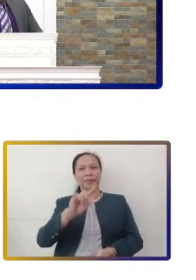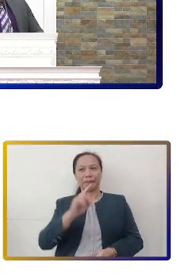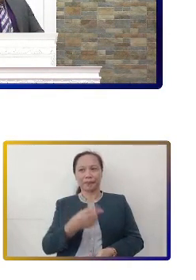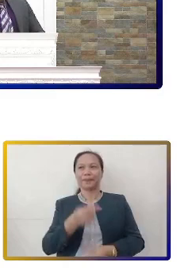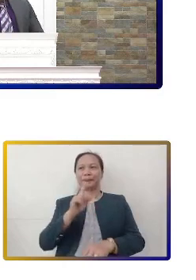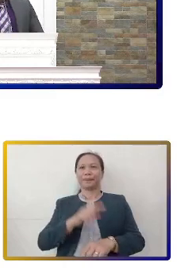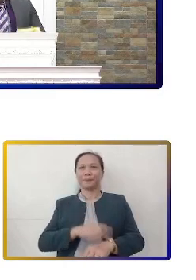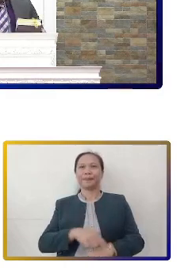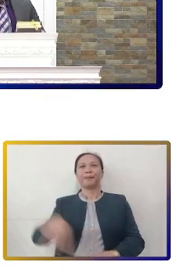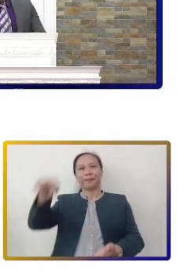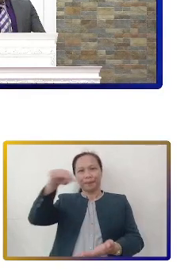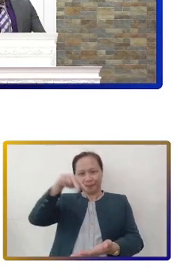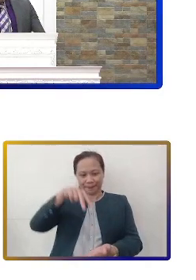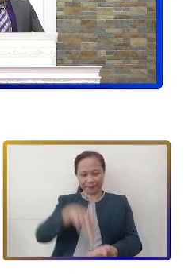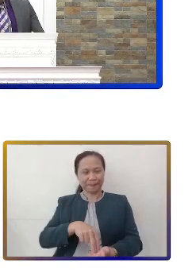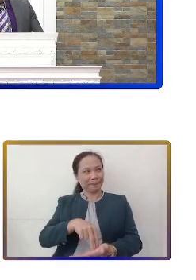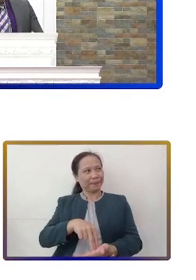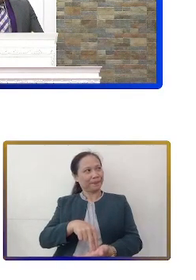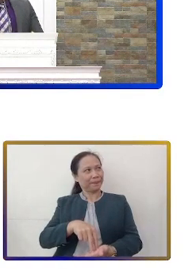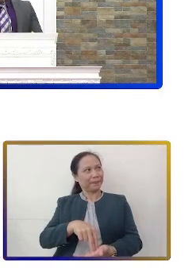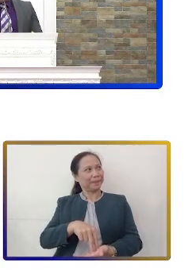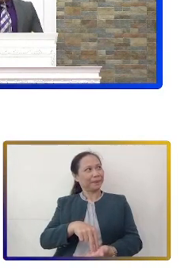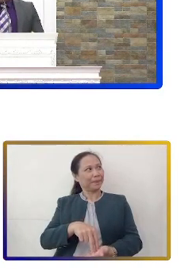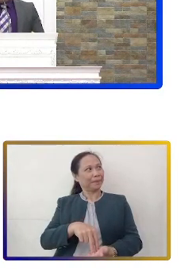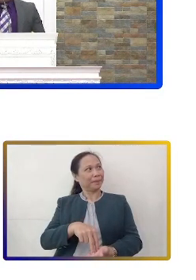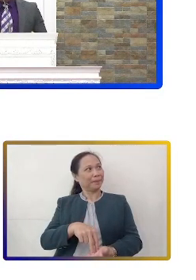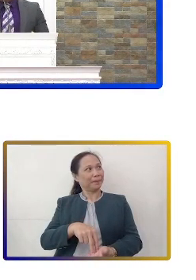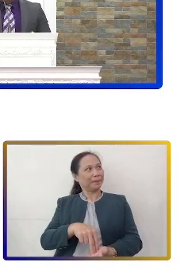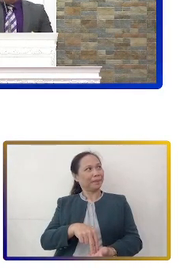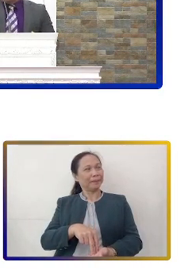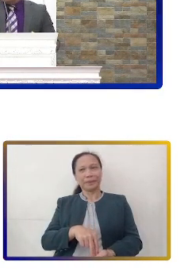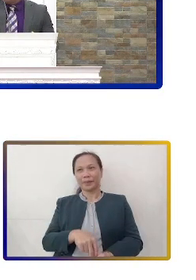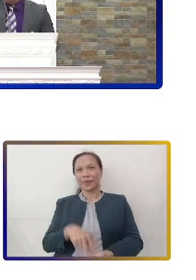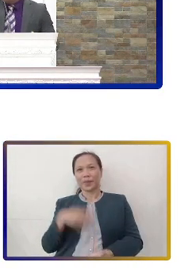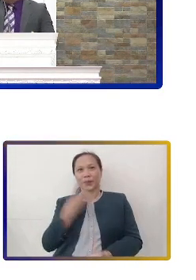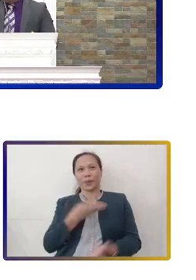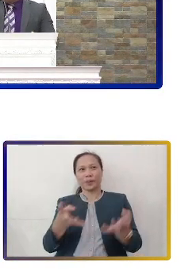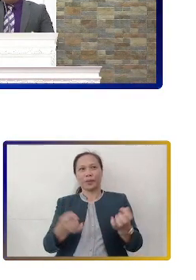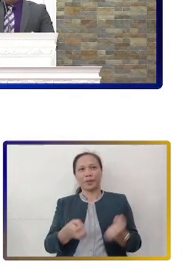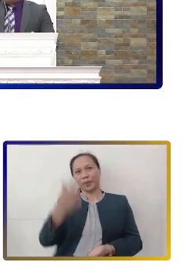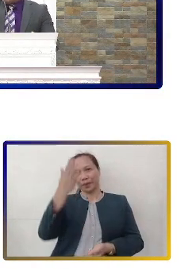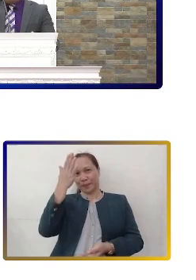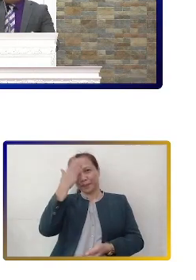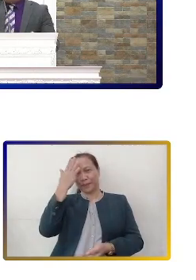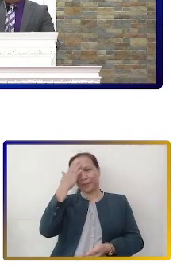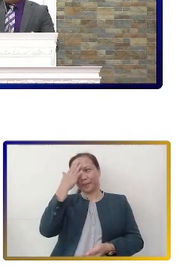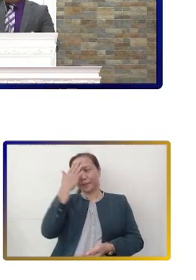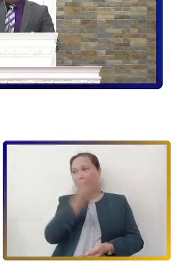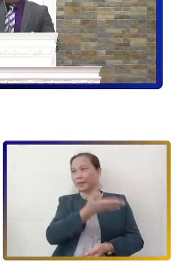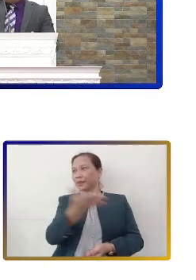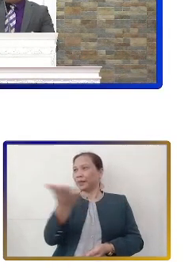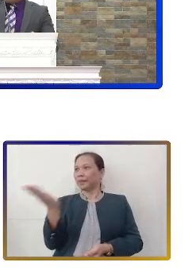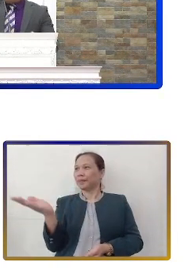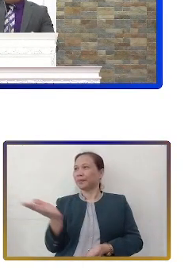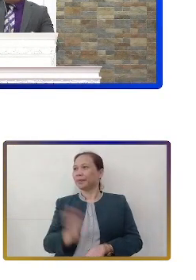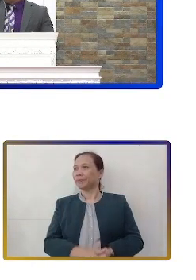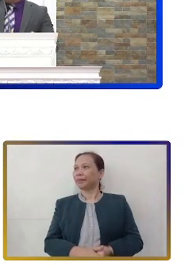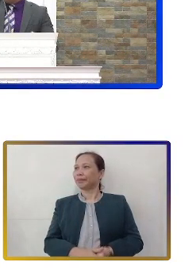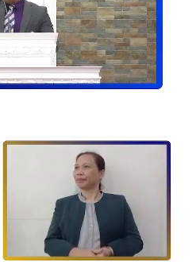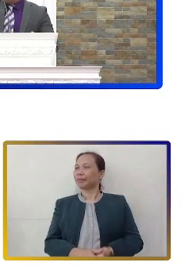please stand up? Sige po, patayuin po natin sila. Nais po namin kayong makilala. Alright, may pahabol pa po tayo